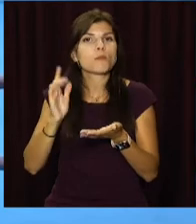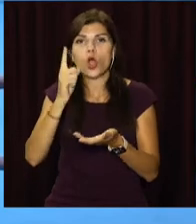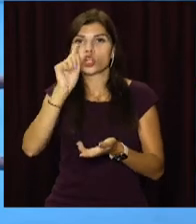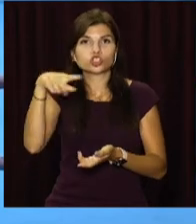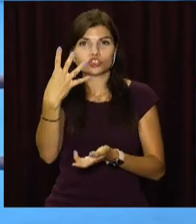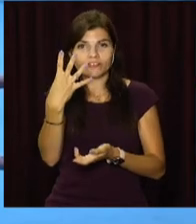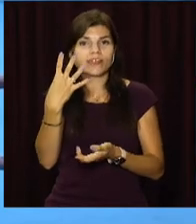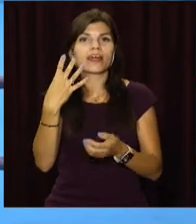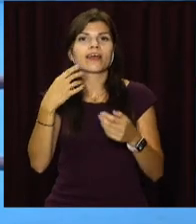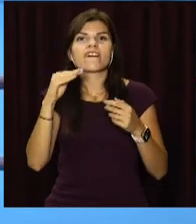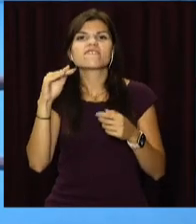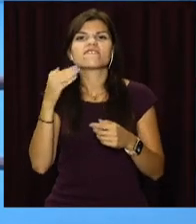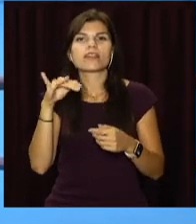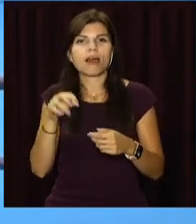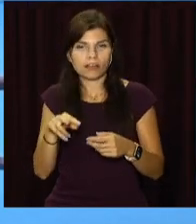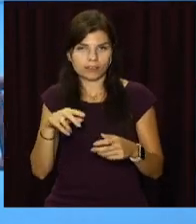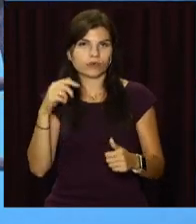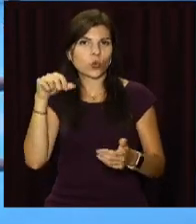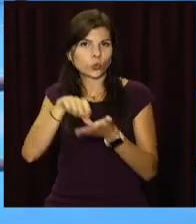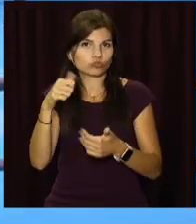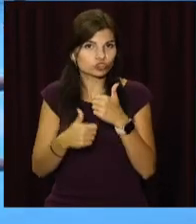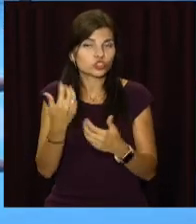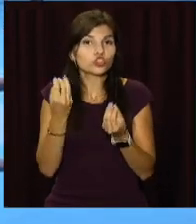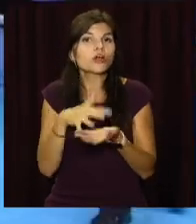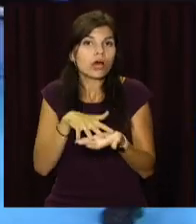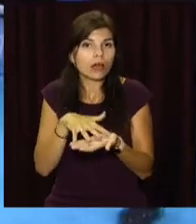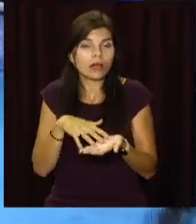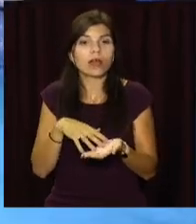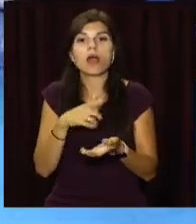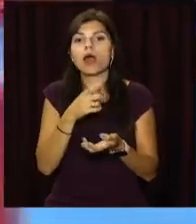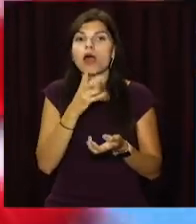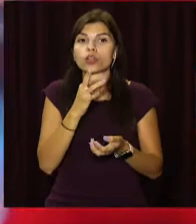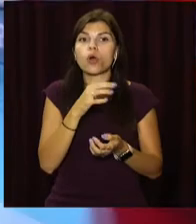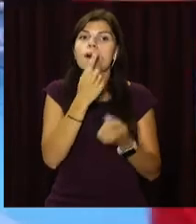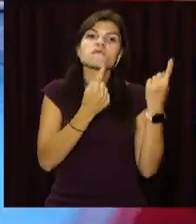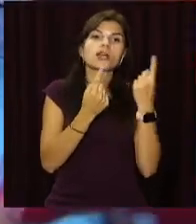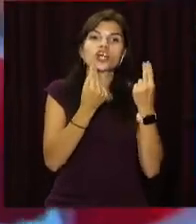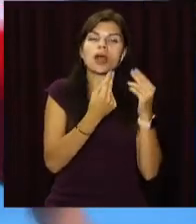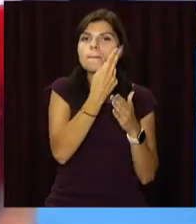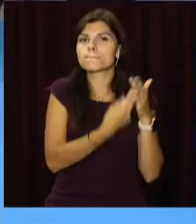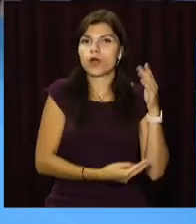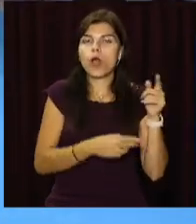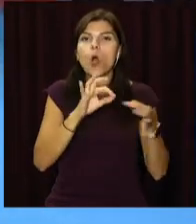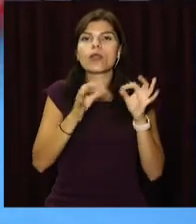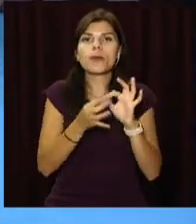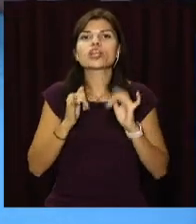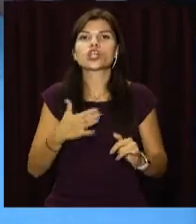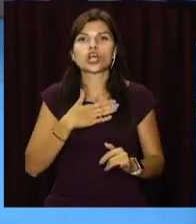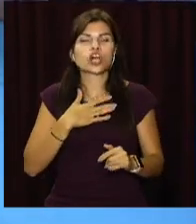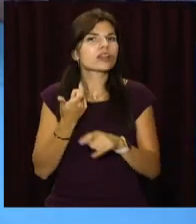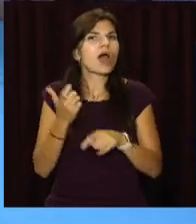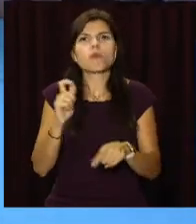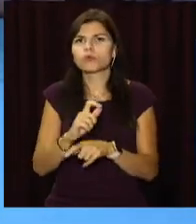чвертьфіналі з турчанкою Бусена Сюрменелі. Разом з тим, поразкою вже у першій грі завершилася олімпіада для нашої